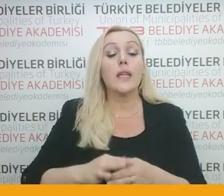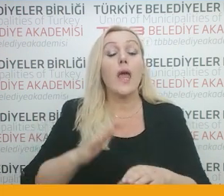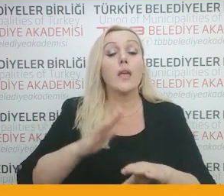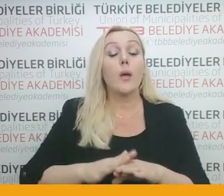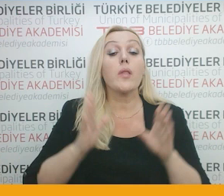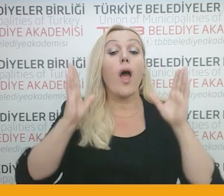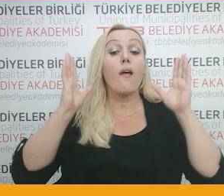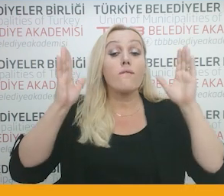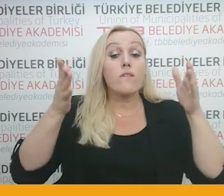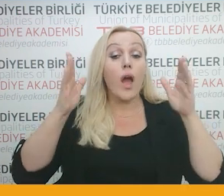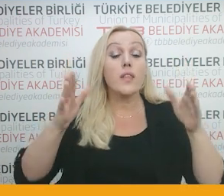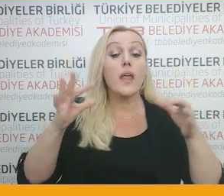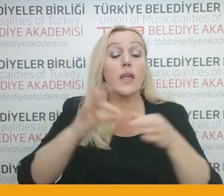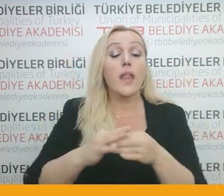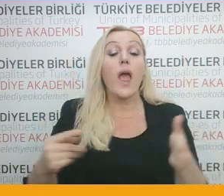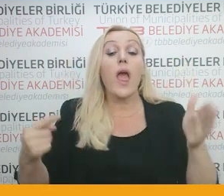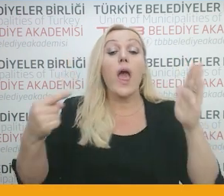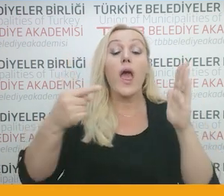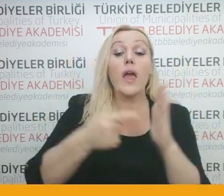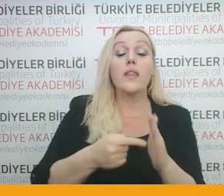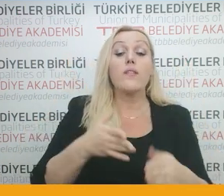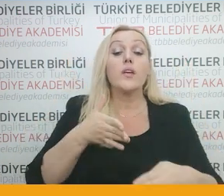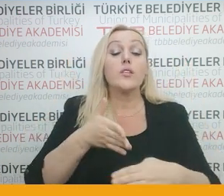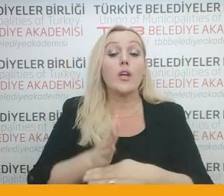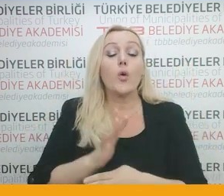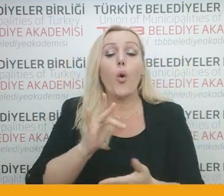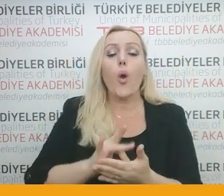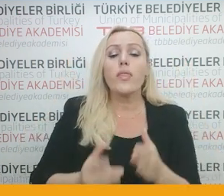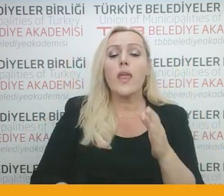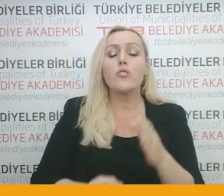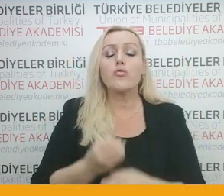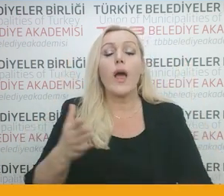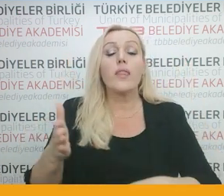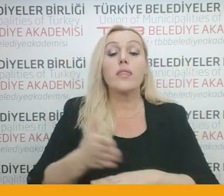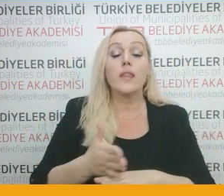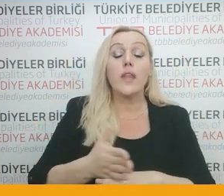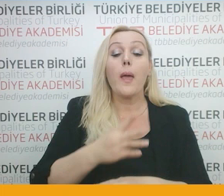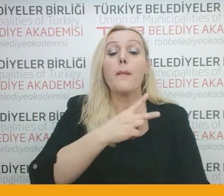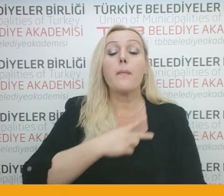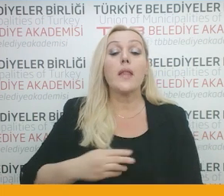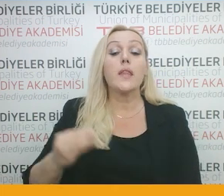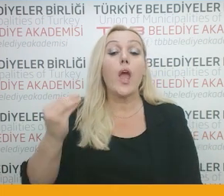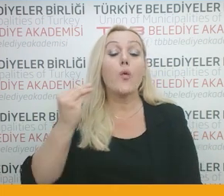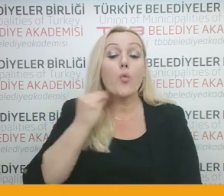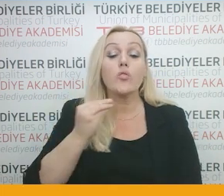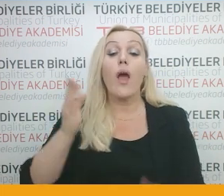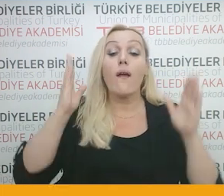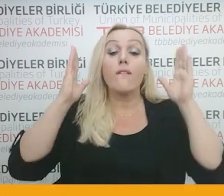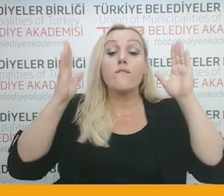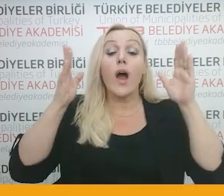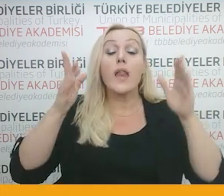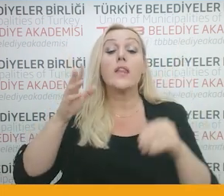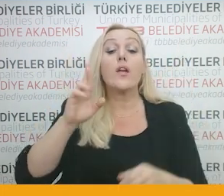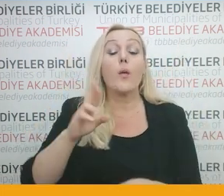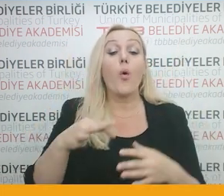belirlenmiş performans ölçütlerine göre hedef ve gerçekleştirme durumu ile meydana gelen sapmaların nedenlerini belediye borçlarının durumunu açıklayan faaliyet raporunu